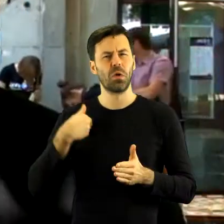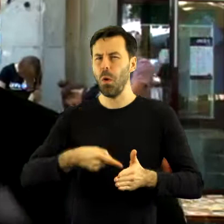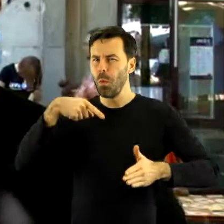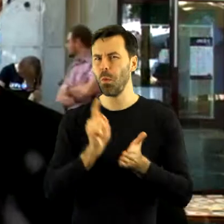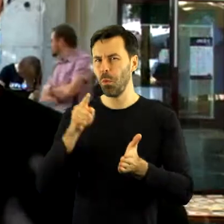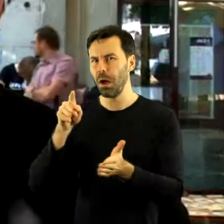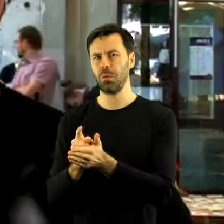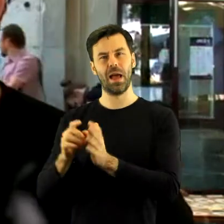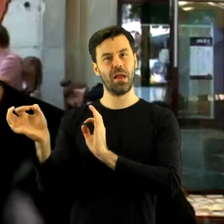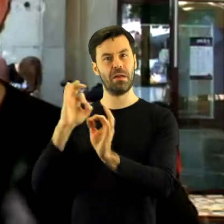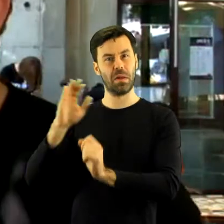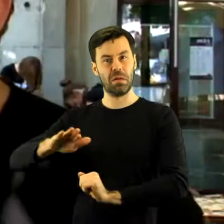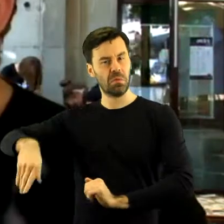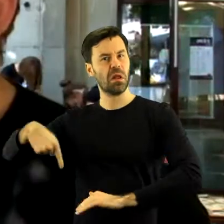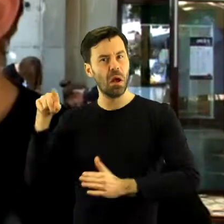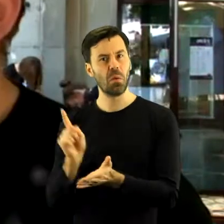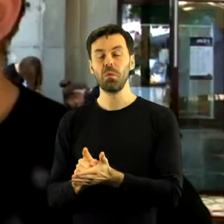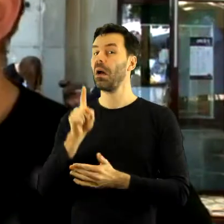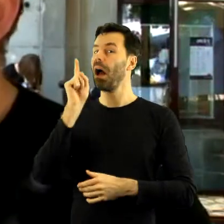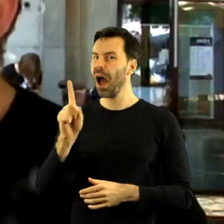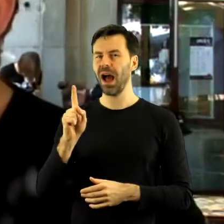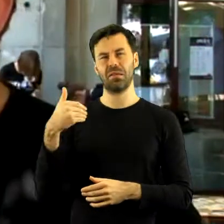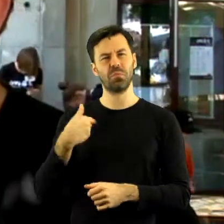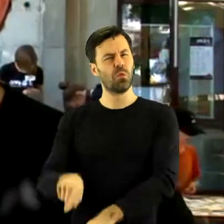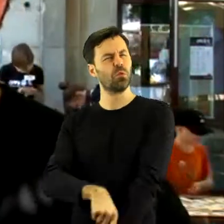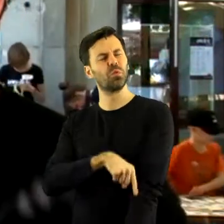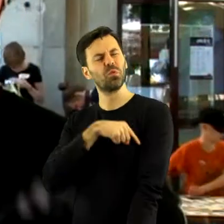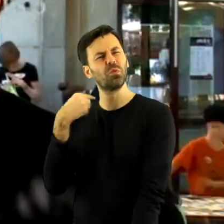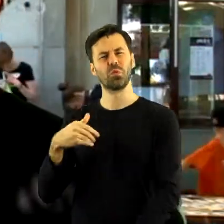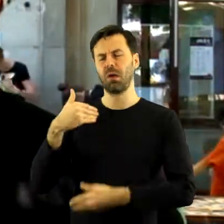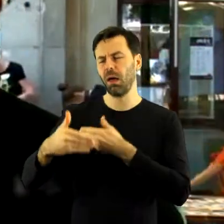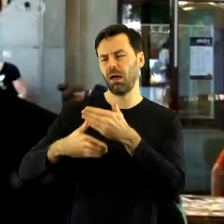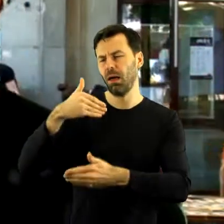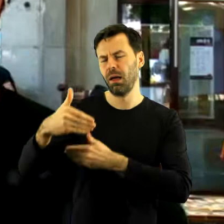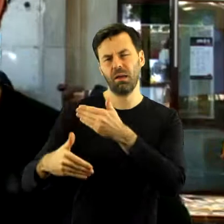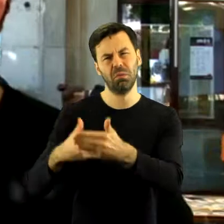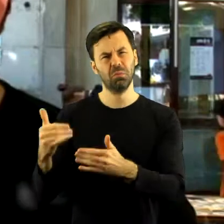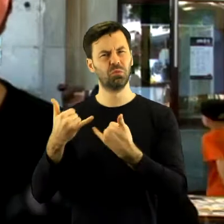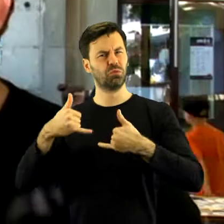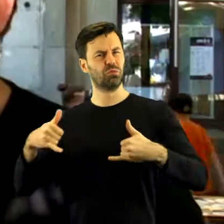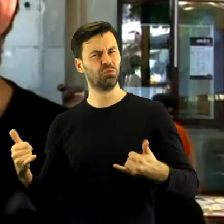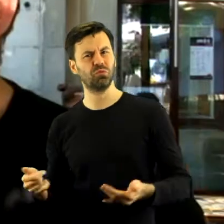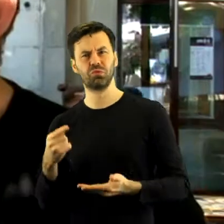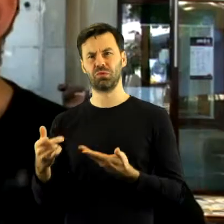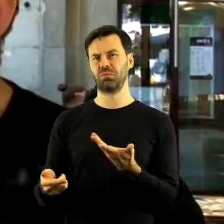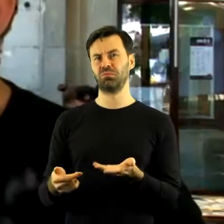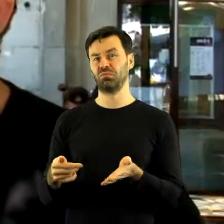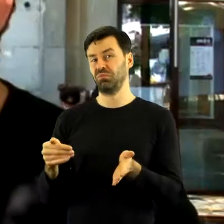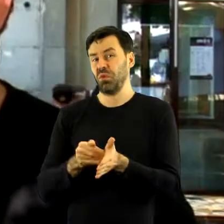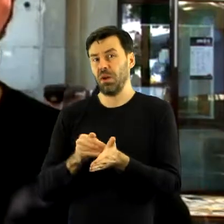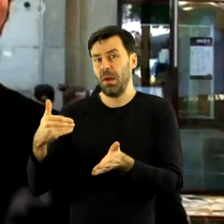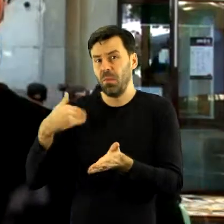się uzyskać informacje publiczne, aczkolwiek po długim procesie, z